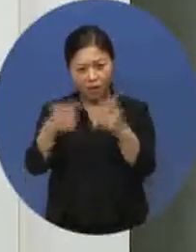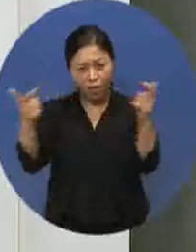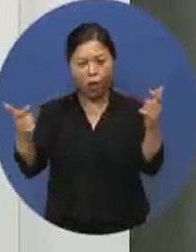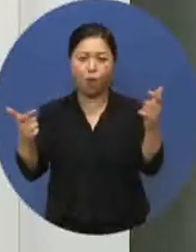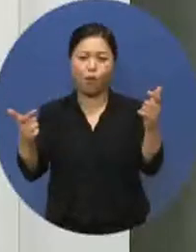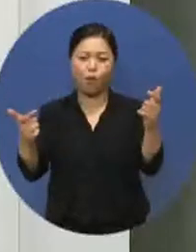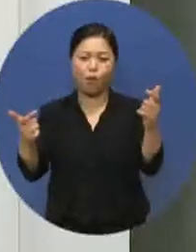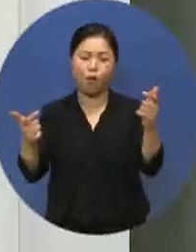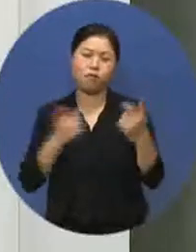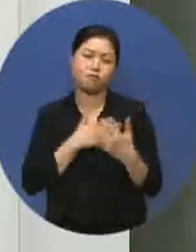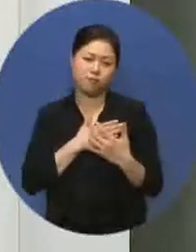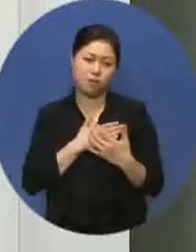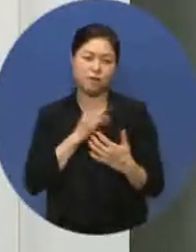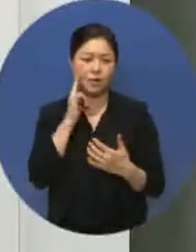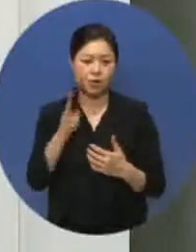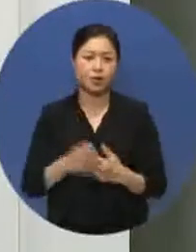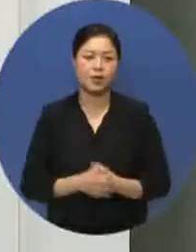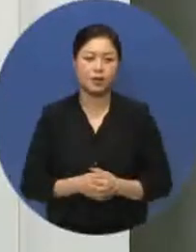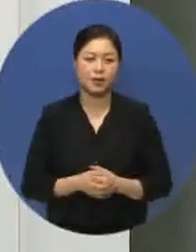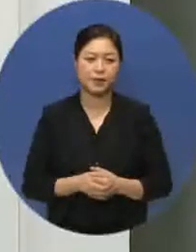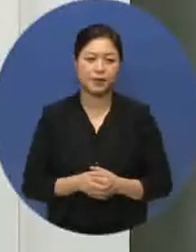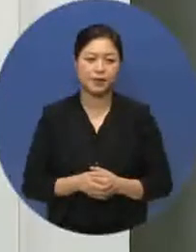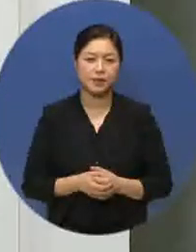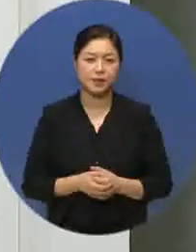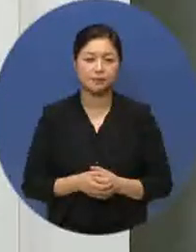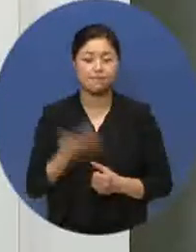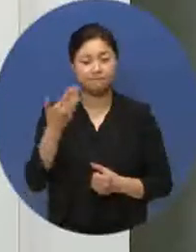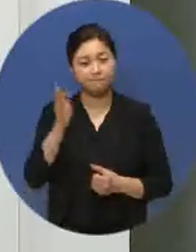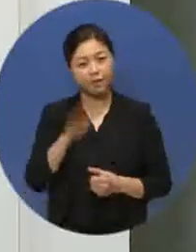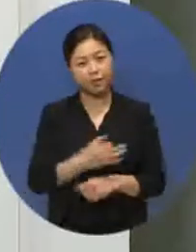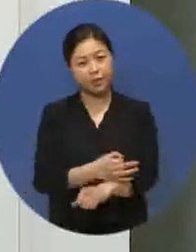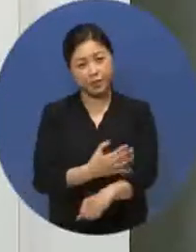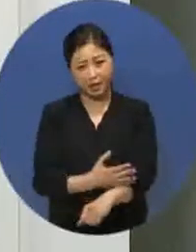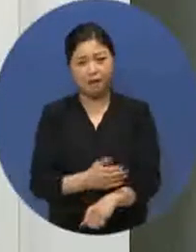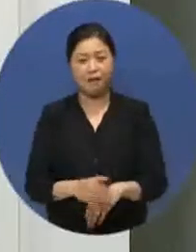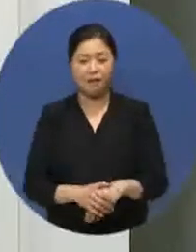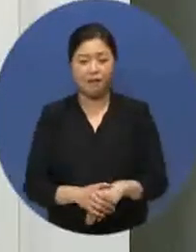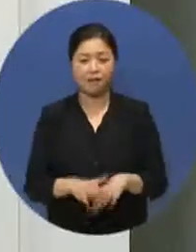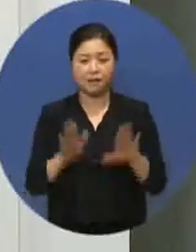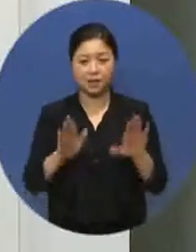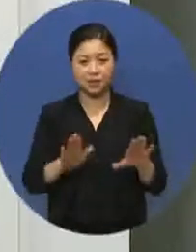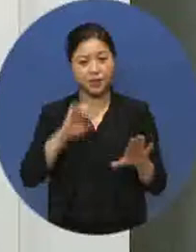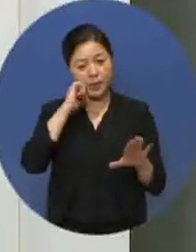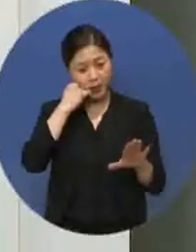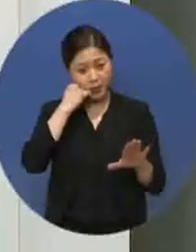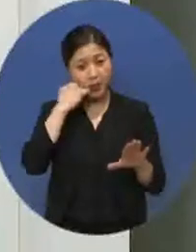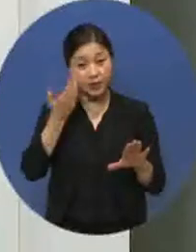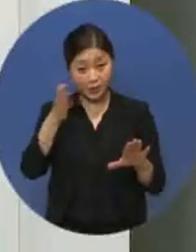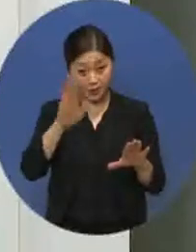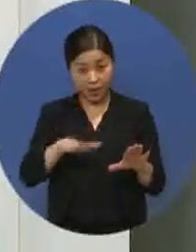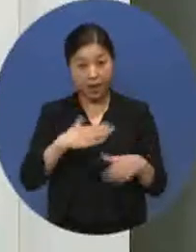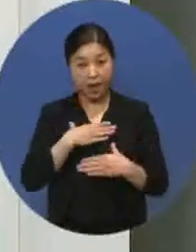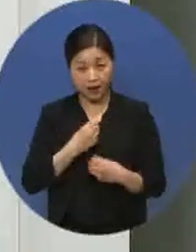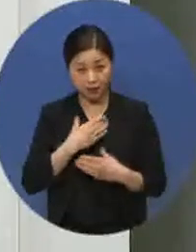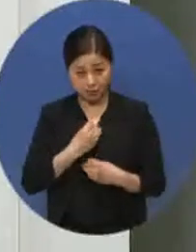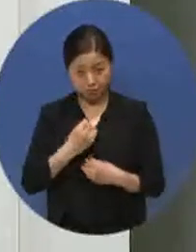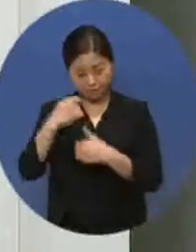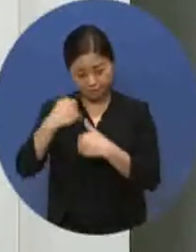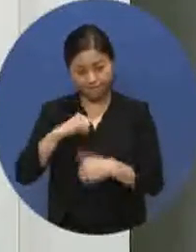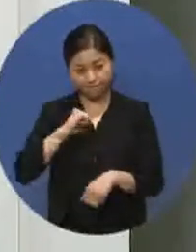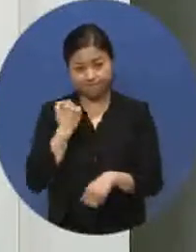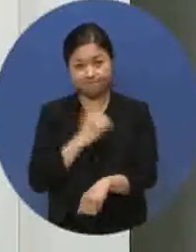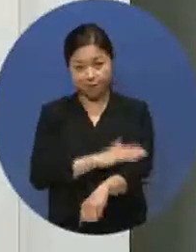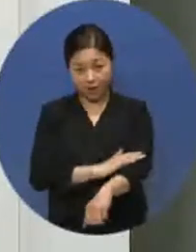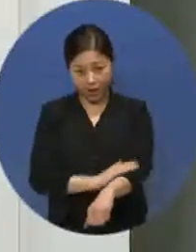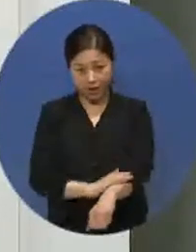늘어나고 참 불안합니다. 그러나 할 수 없죠. 이런 때일수록 우리가 안전수칙을 꼭